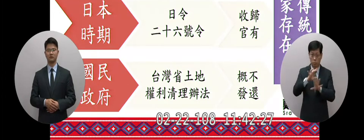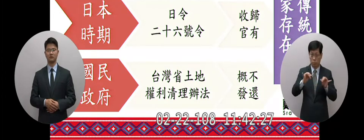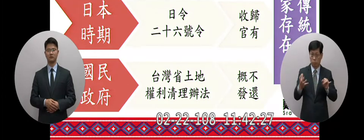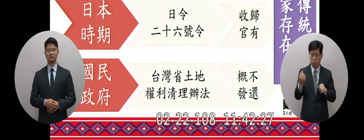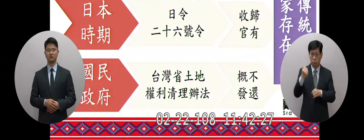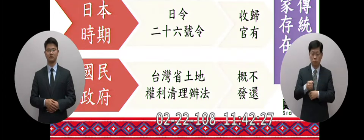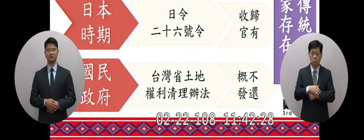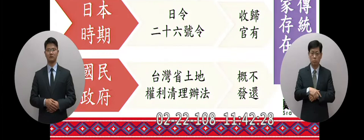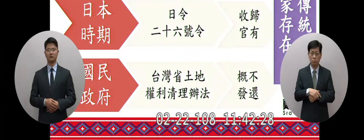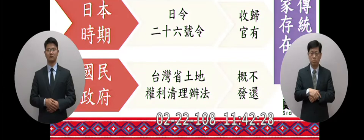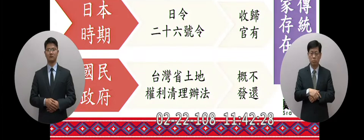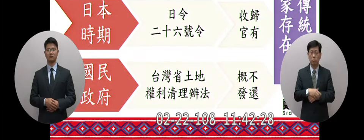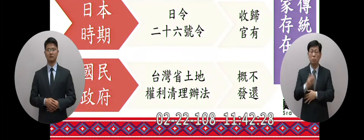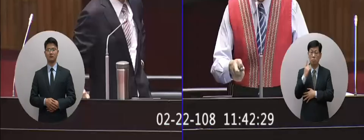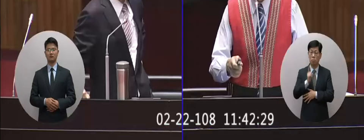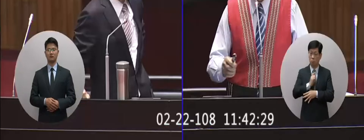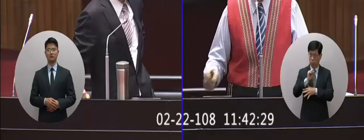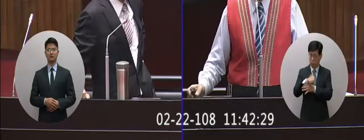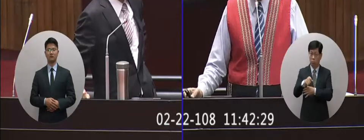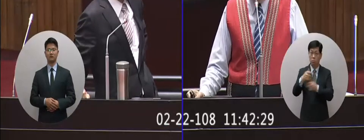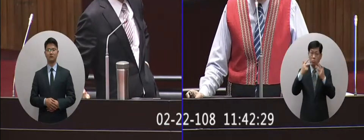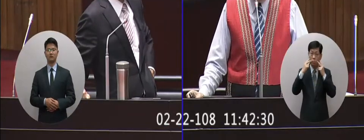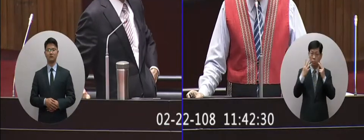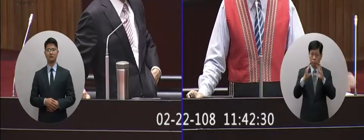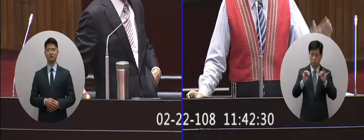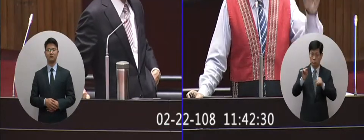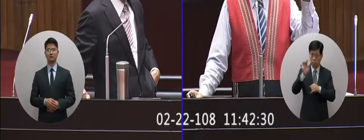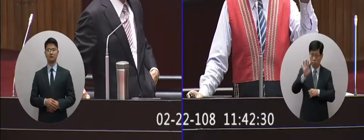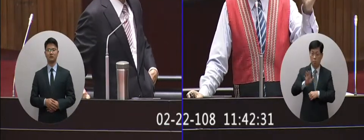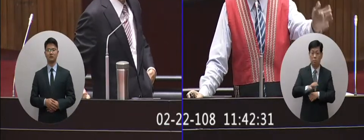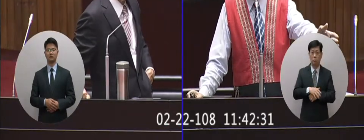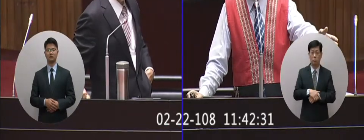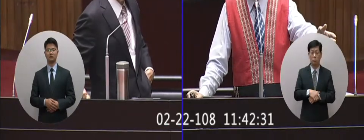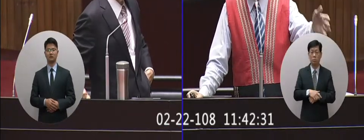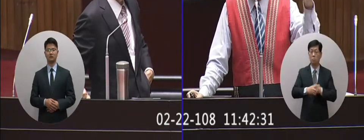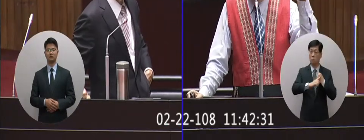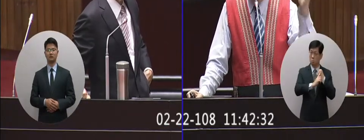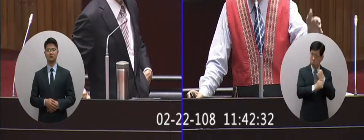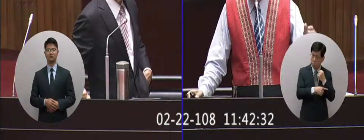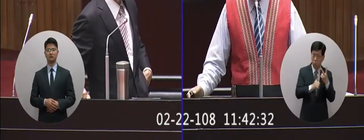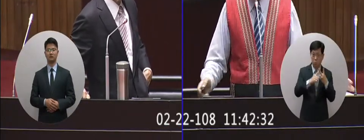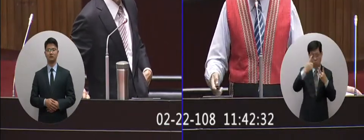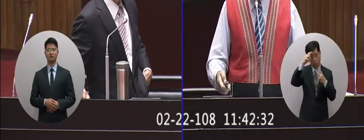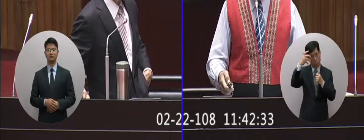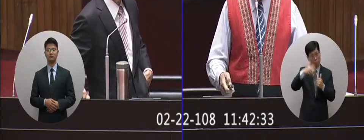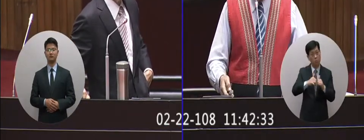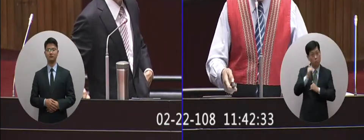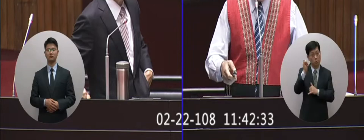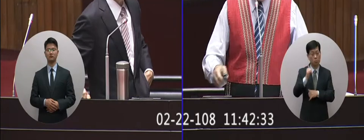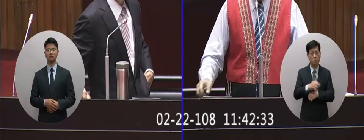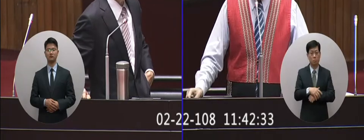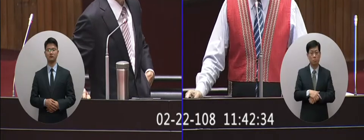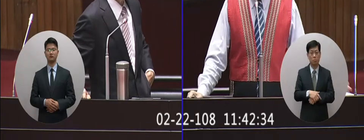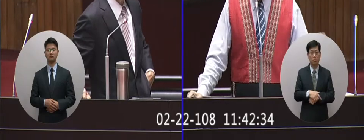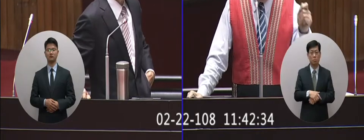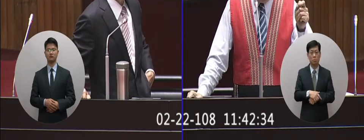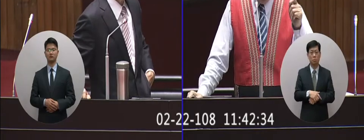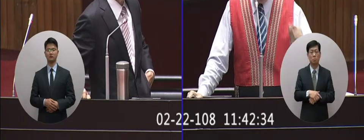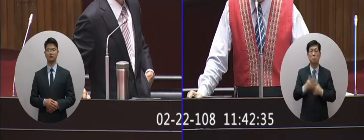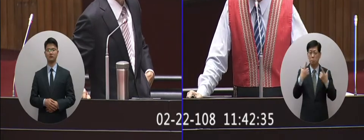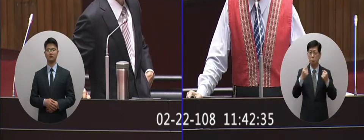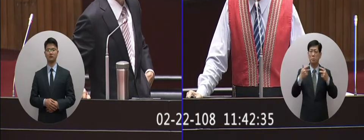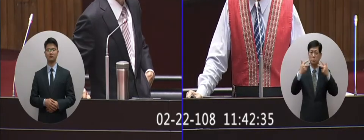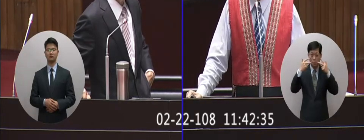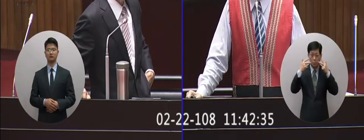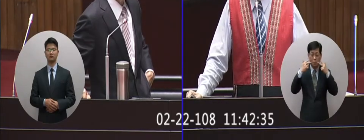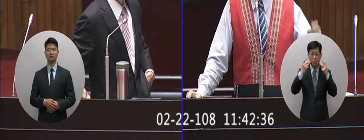利，政府承认原住民族土地的权利，从法律从传统历史而言，原住